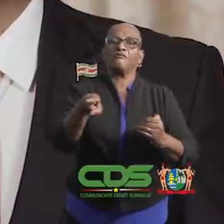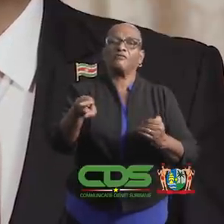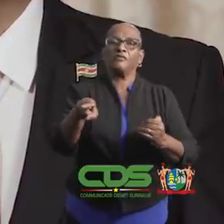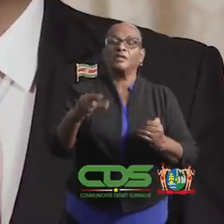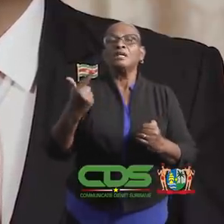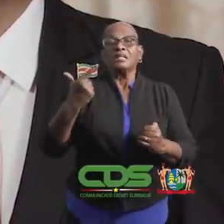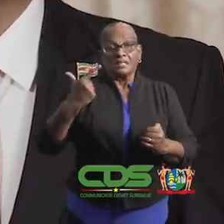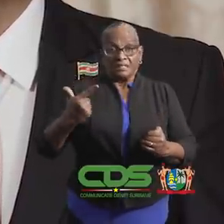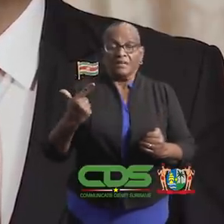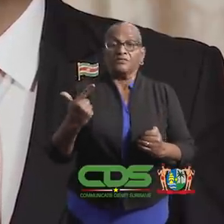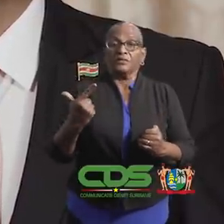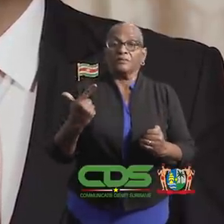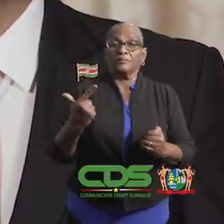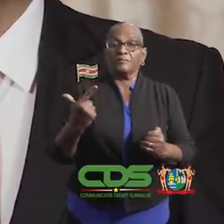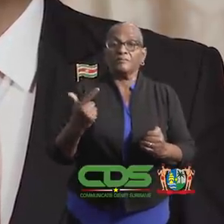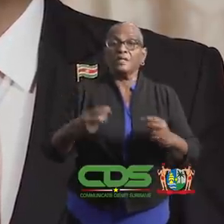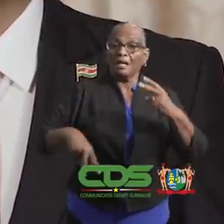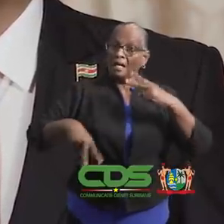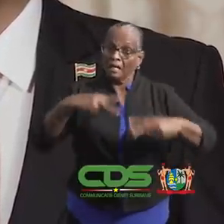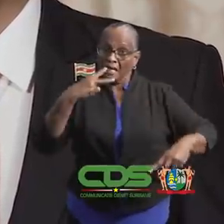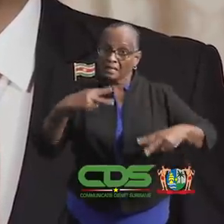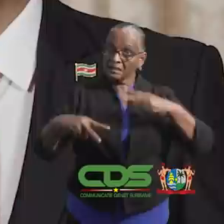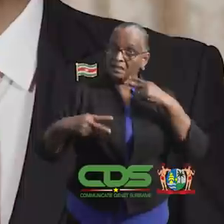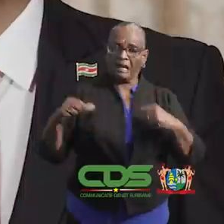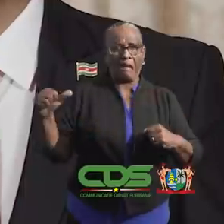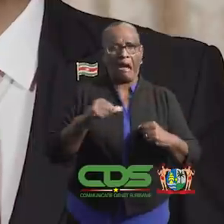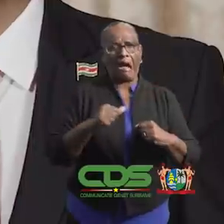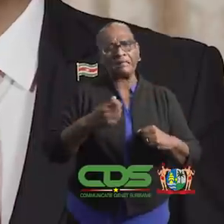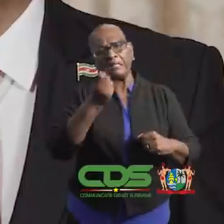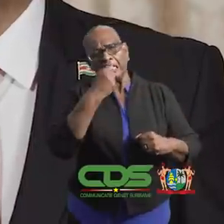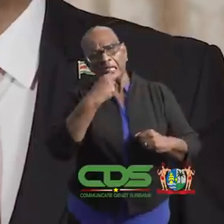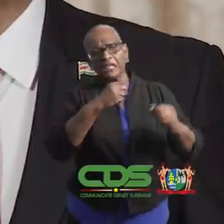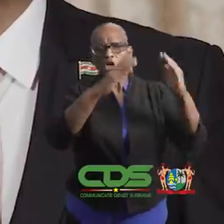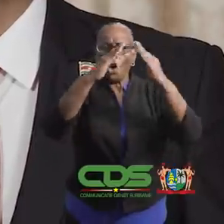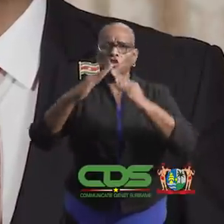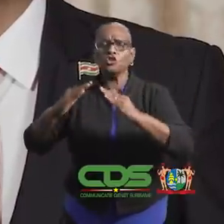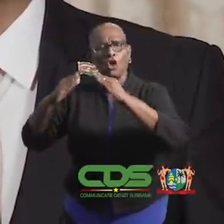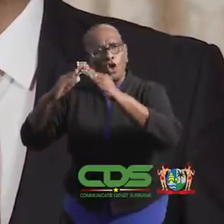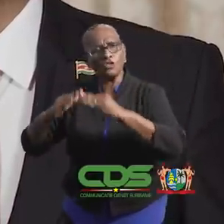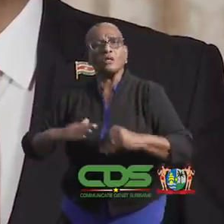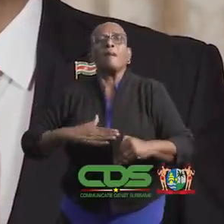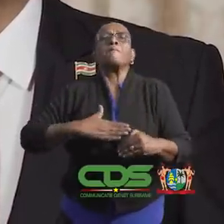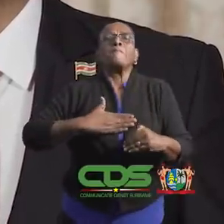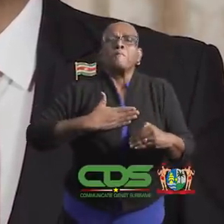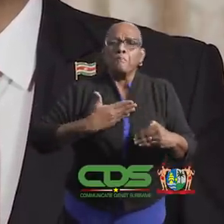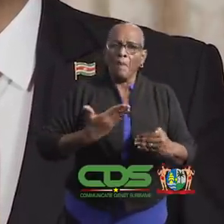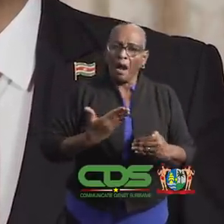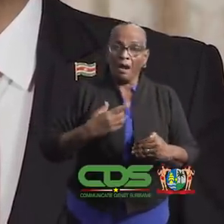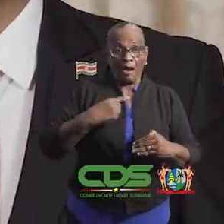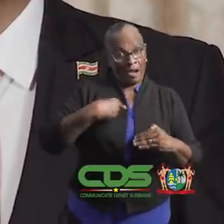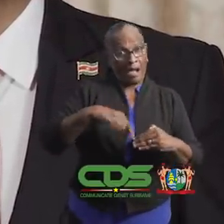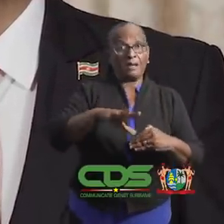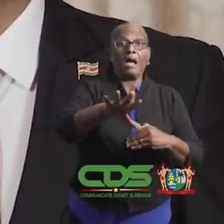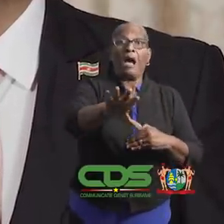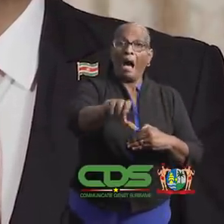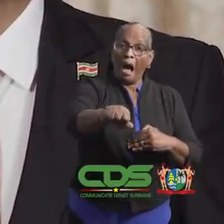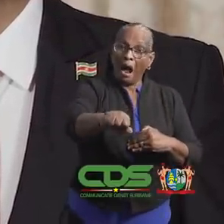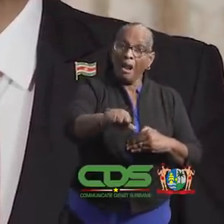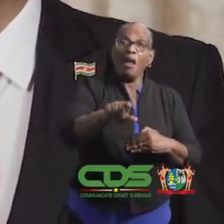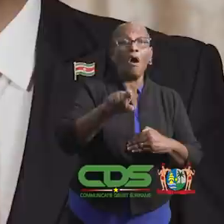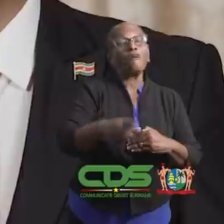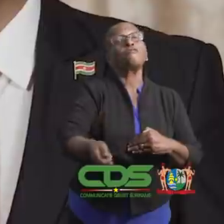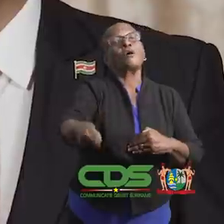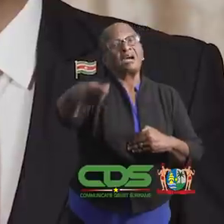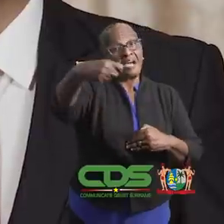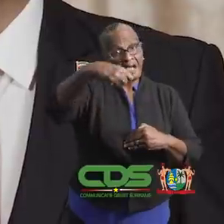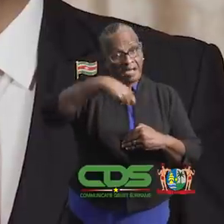Maatregel 7. Restaurants en andere commerciële eetgelegenheden mogen uitsluitend ten behoeve van afhaal of bezorging